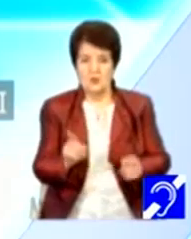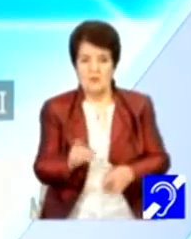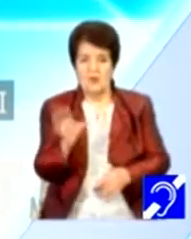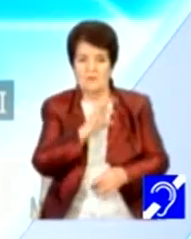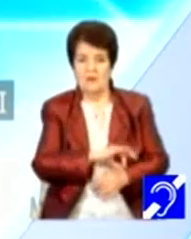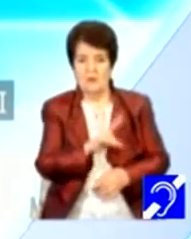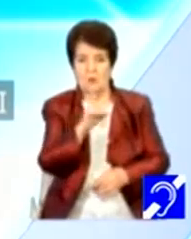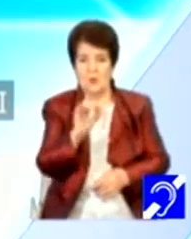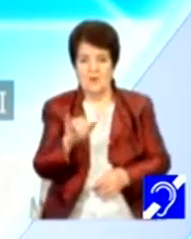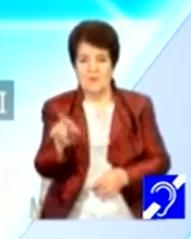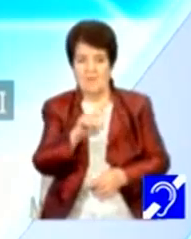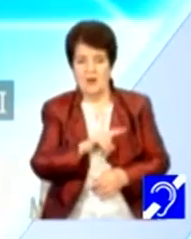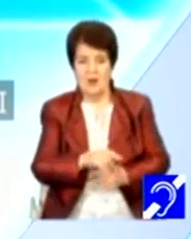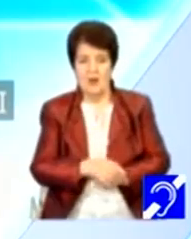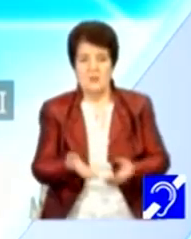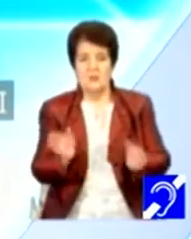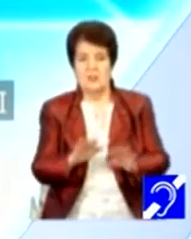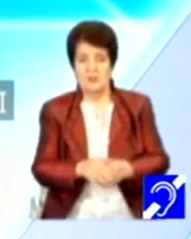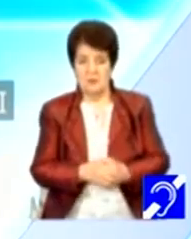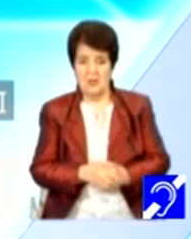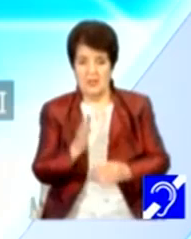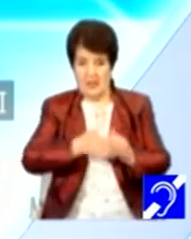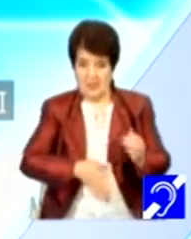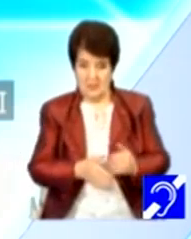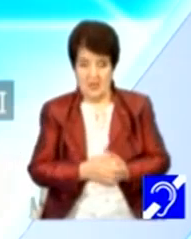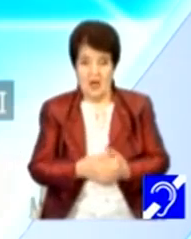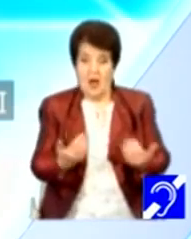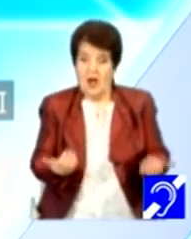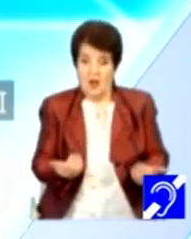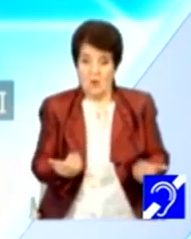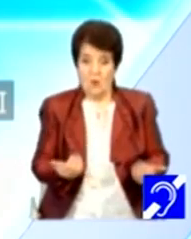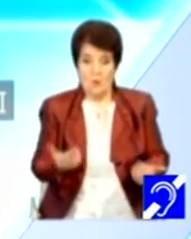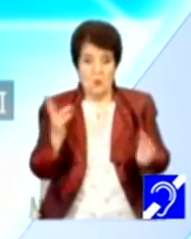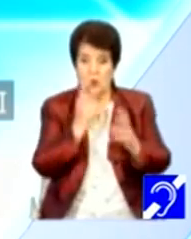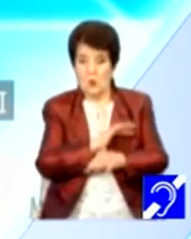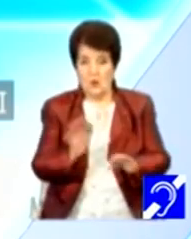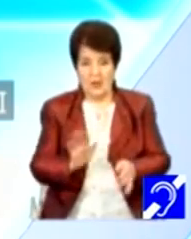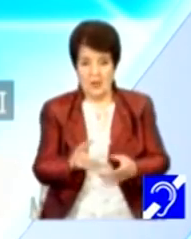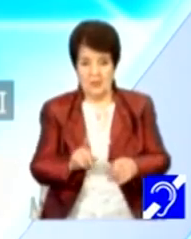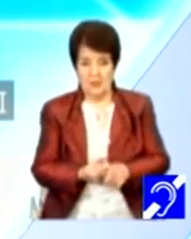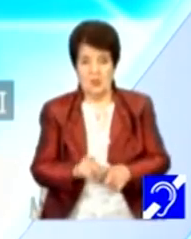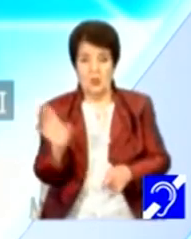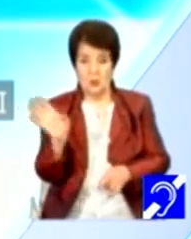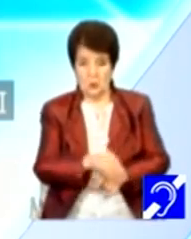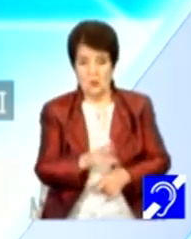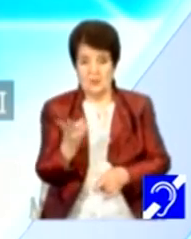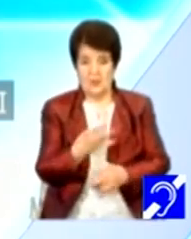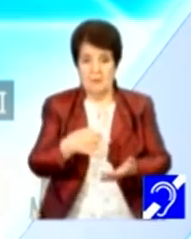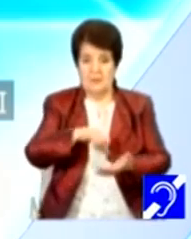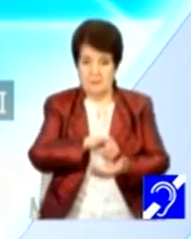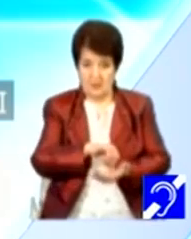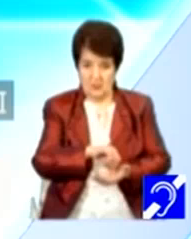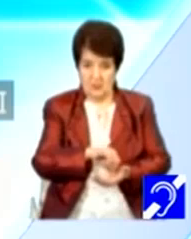favoarea cuiva. Cu ce s-a terminat, cunoaștem. Și acum nu e corect așa. Toți trebuie să participe